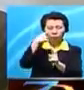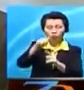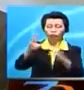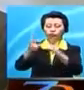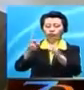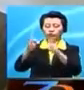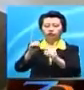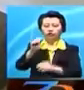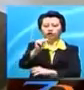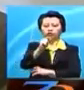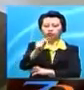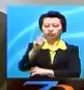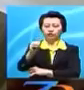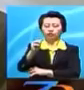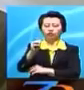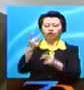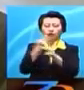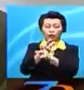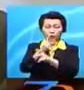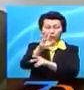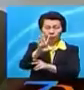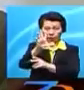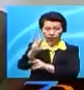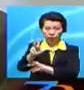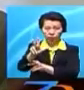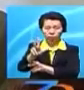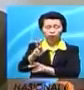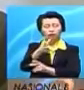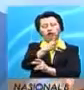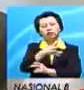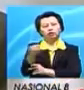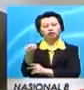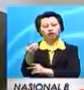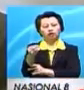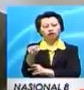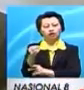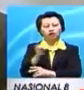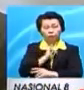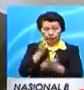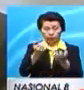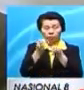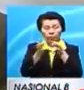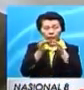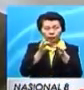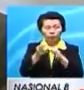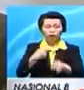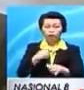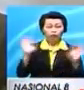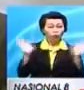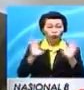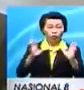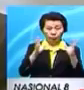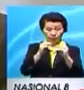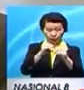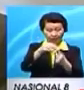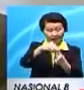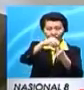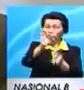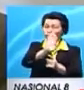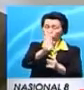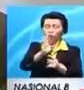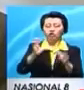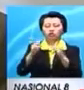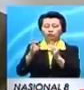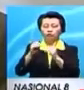mesyuarat agung tahunan kita kali ke-53 yang bersekali. Saya nak jelaskan, kita bukan buat mesyuarat khas, kita ini mesyuarat biasa,